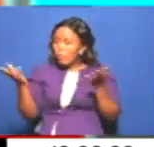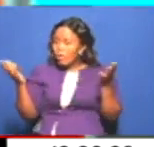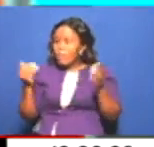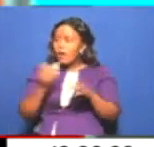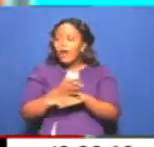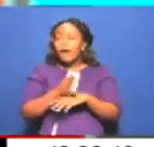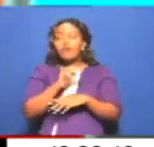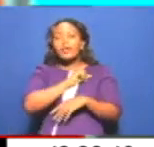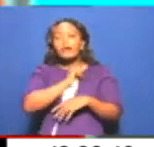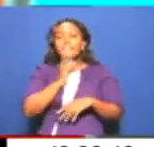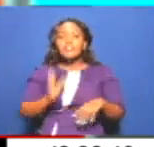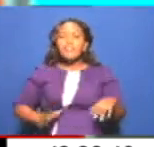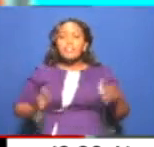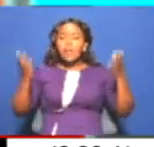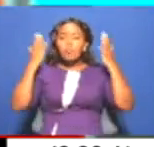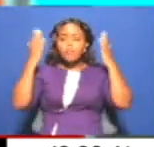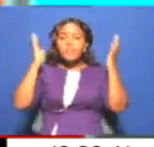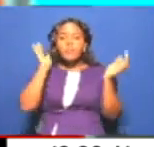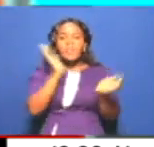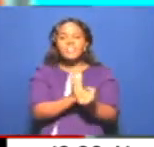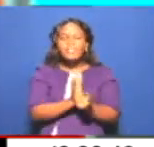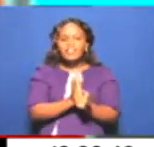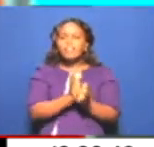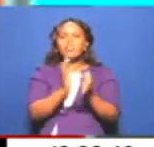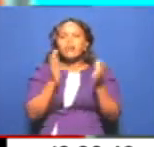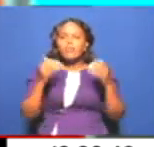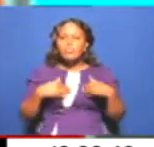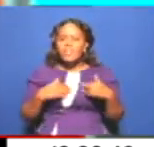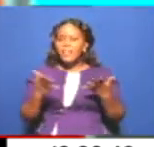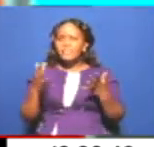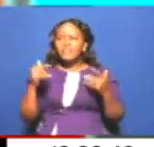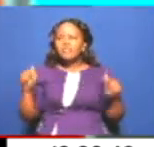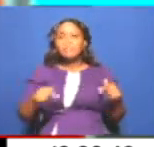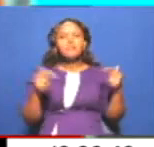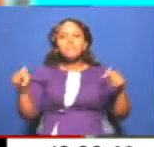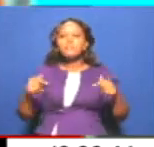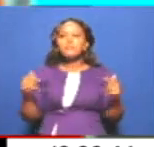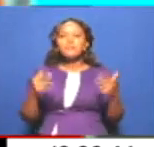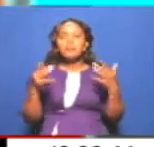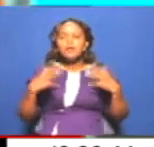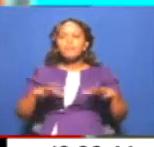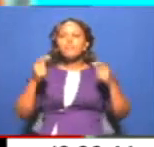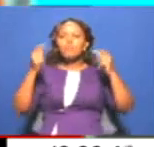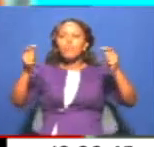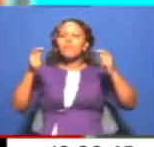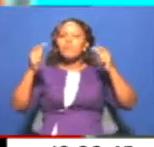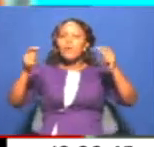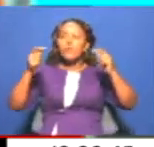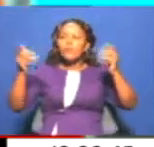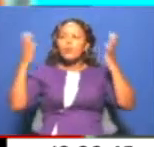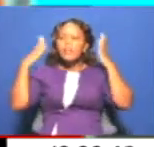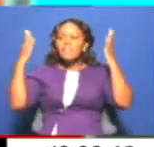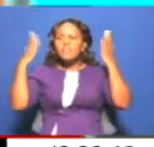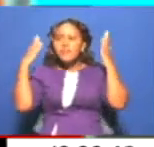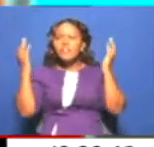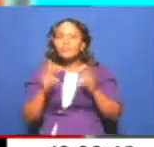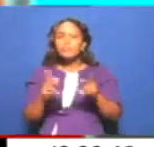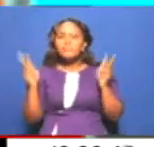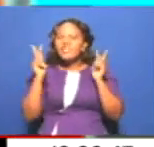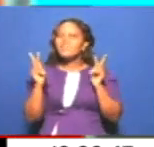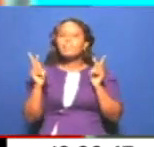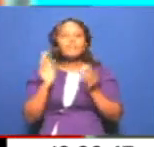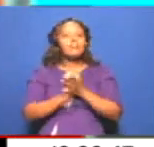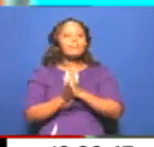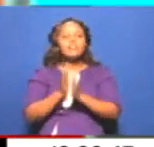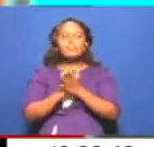Mheshimiwa Linturi kushikwa, tuliona ghasia kule Meru. Watu walianza kupigana, mali ikaharibika, watu wakaumia. Kwa